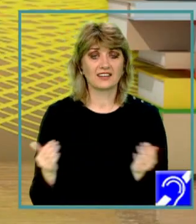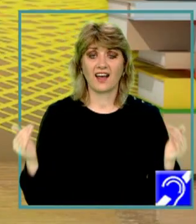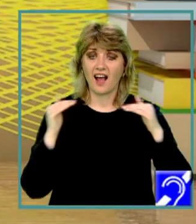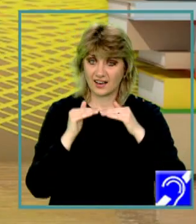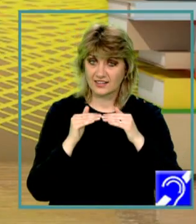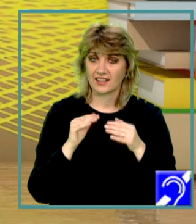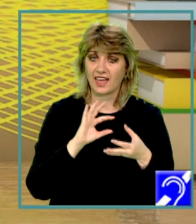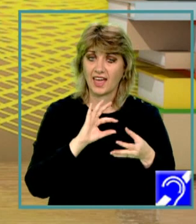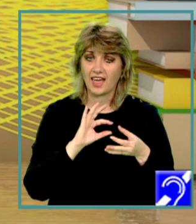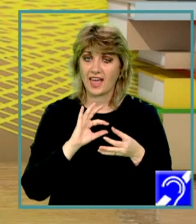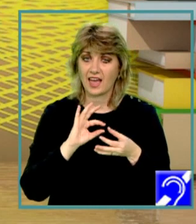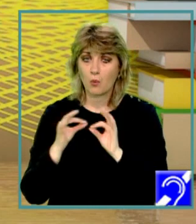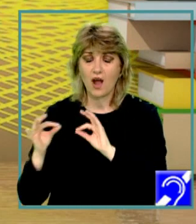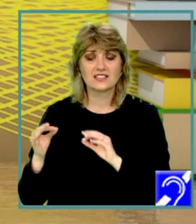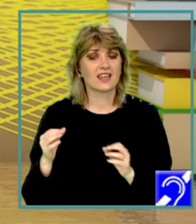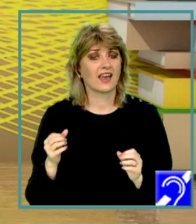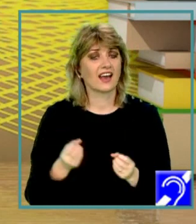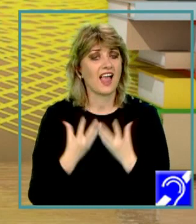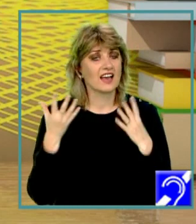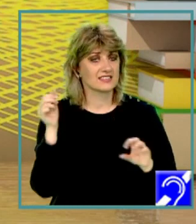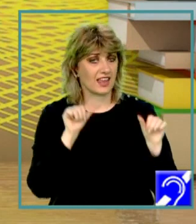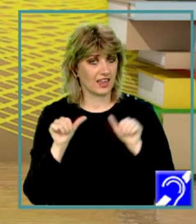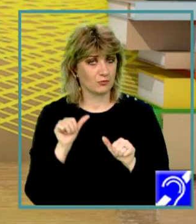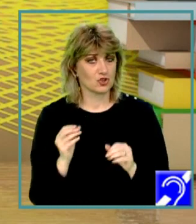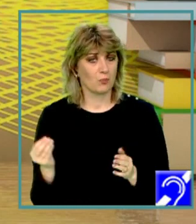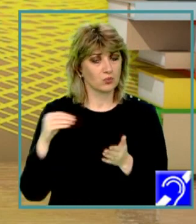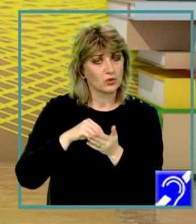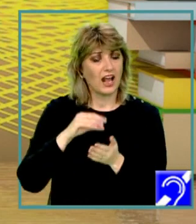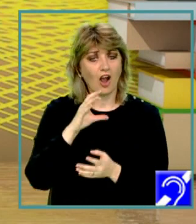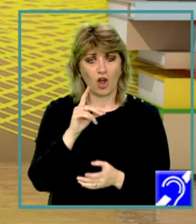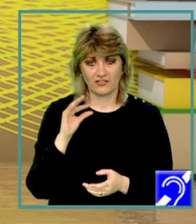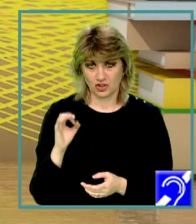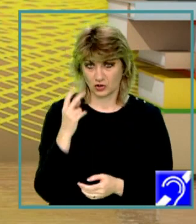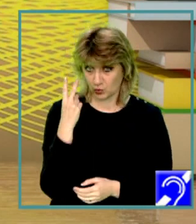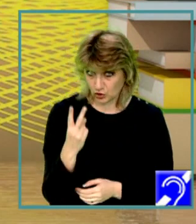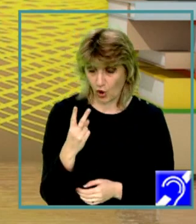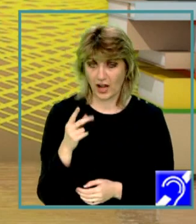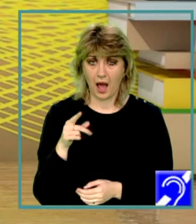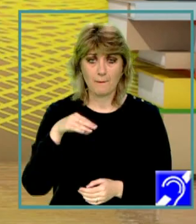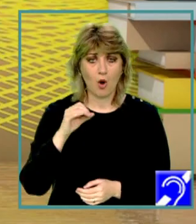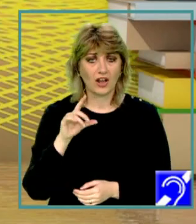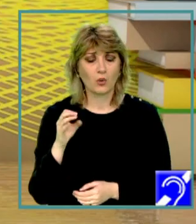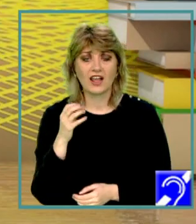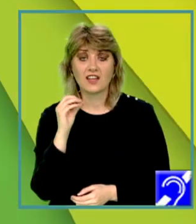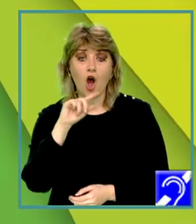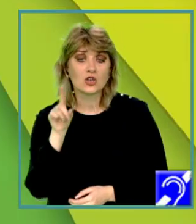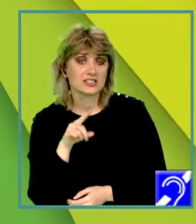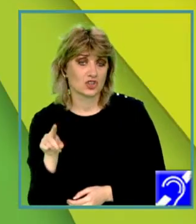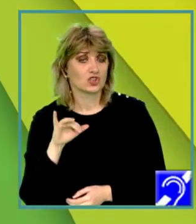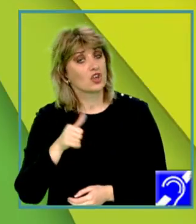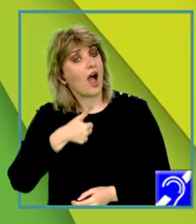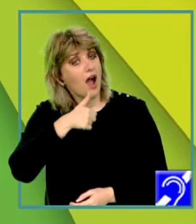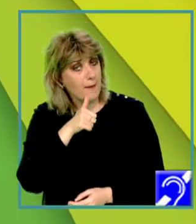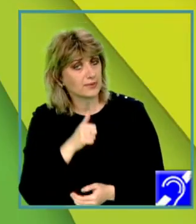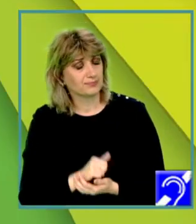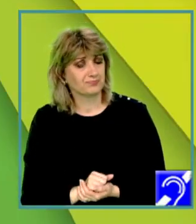ecuația reacției chimice prin punerea coeficientului doi la molecula de oxigen și la apă